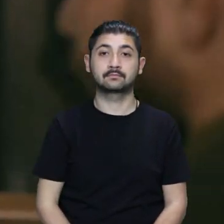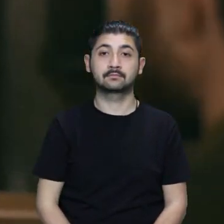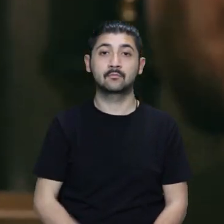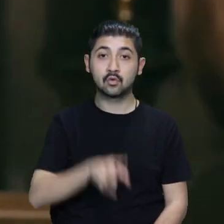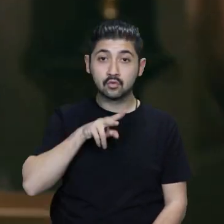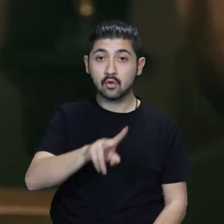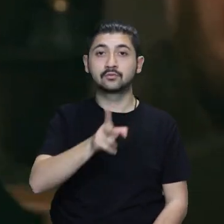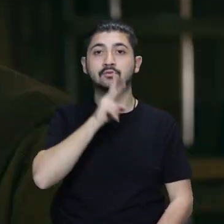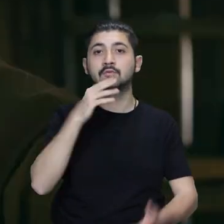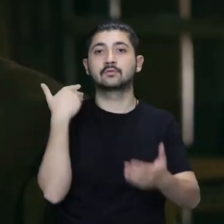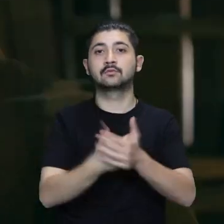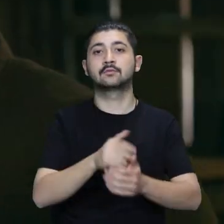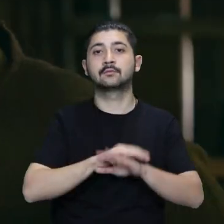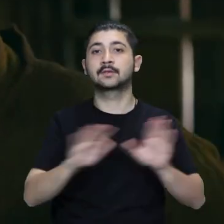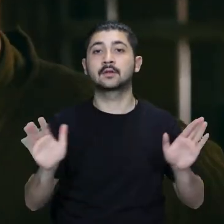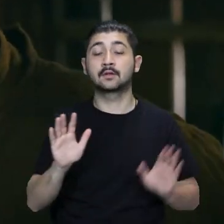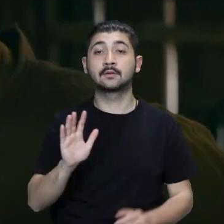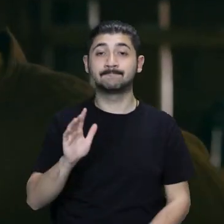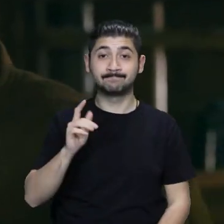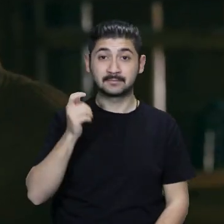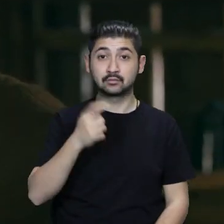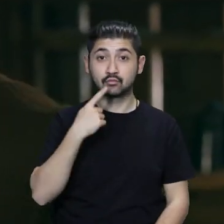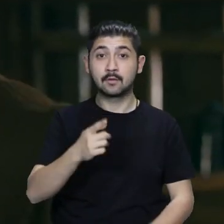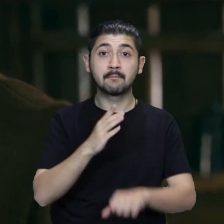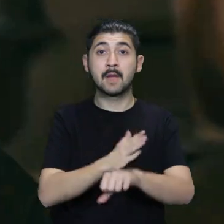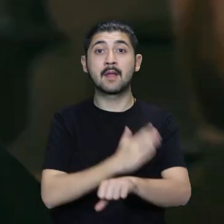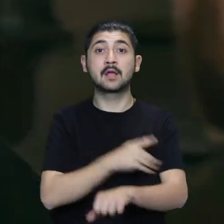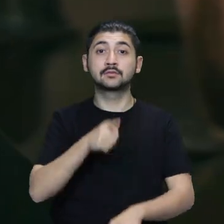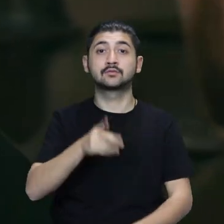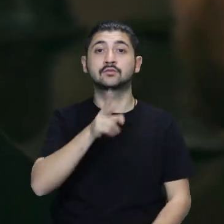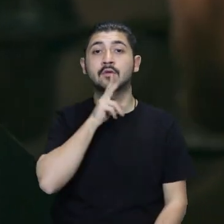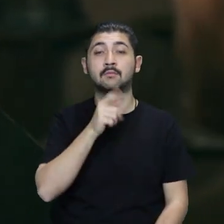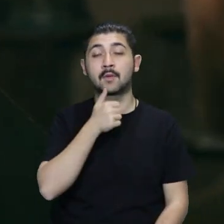Yolun sonuna geldik. Esasında memleketin sonu burası baba.